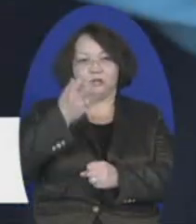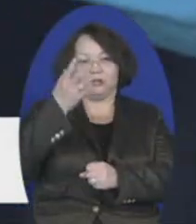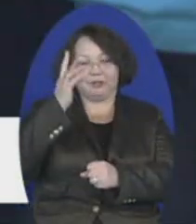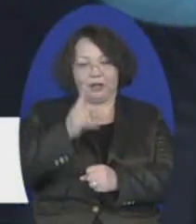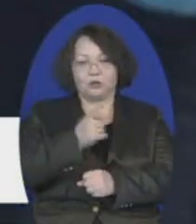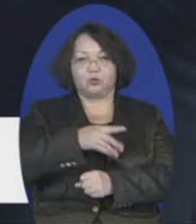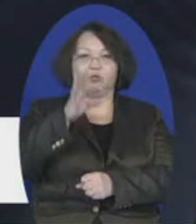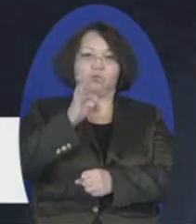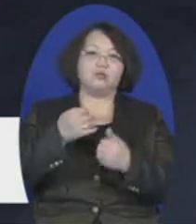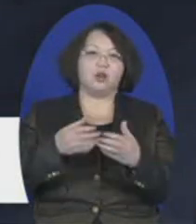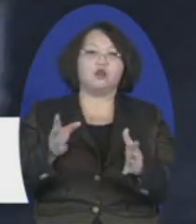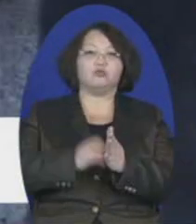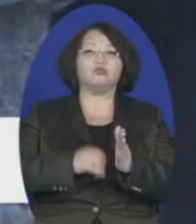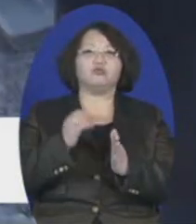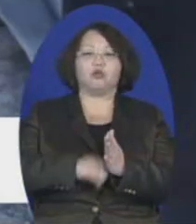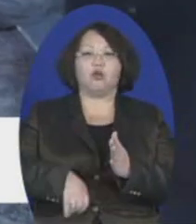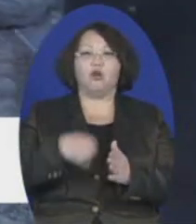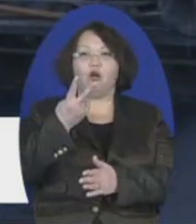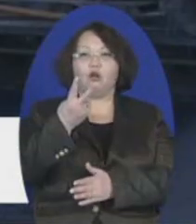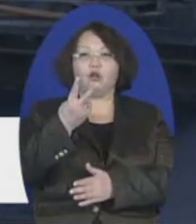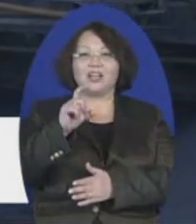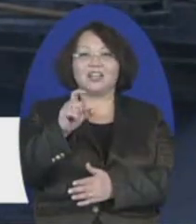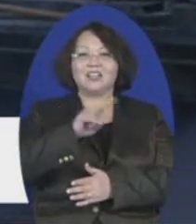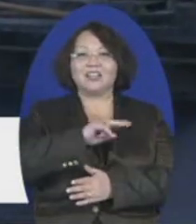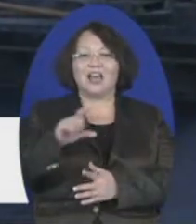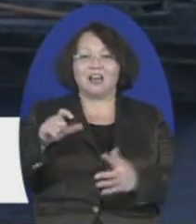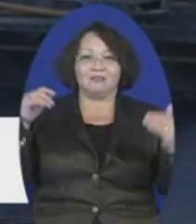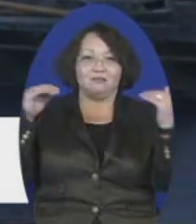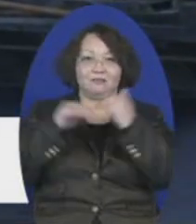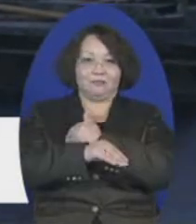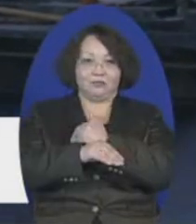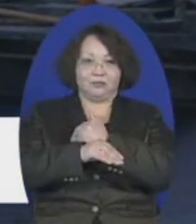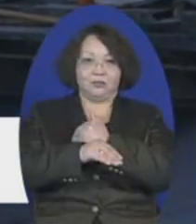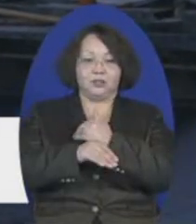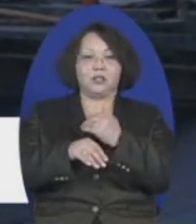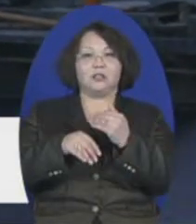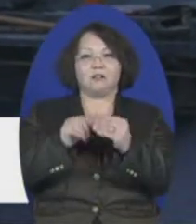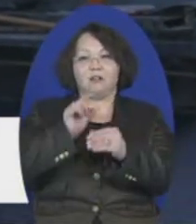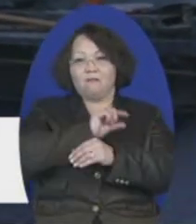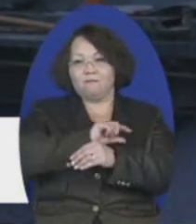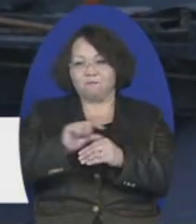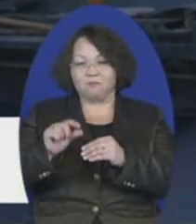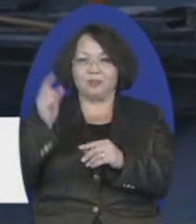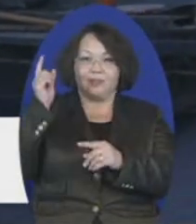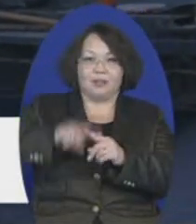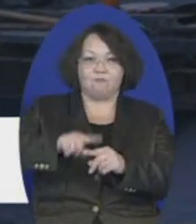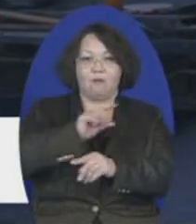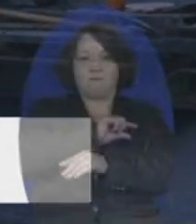Мөн зэрэгцүүлэн тавьж байгаа хоёр игнээ замын суур хөнгөн өчлөлтийг ирэх онд хийх юм байна.